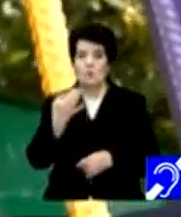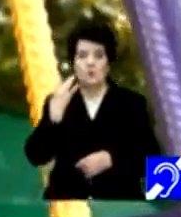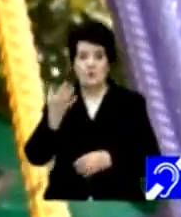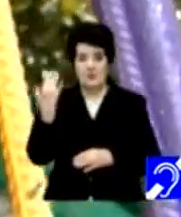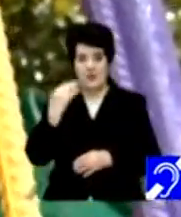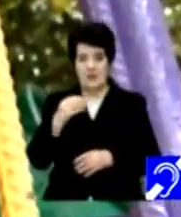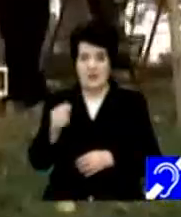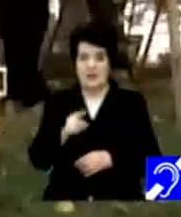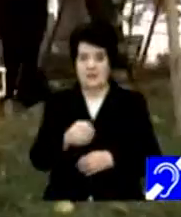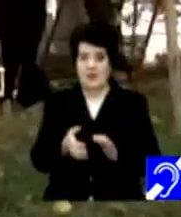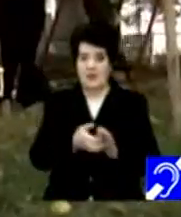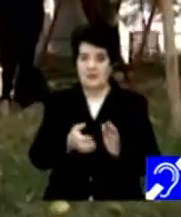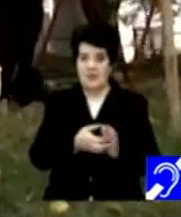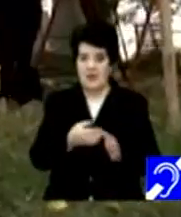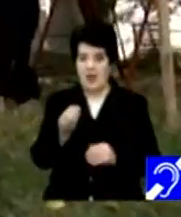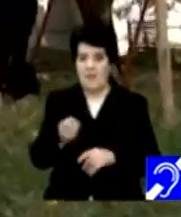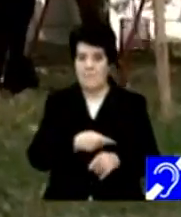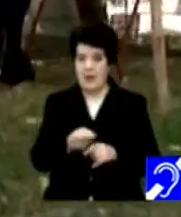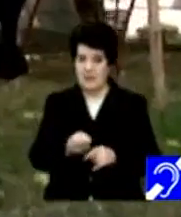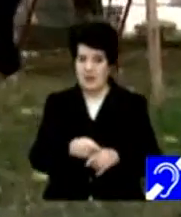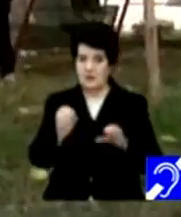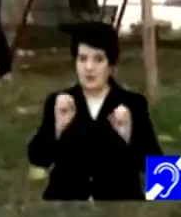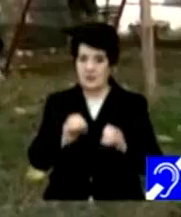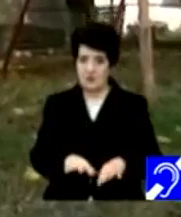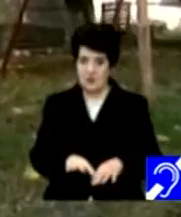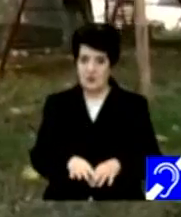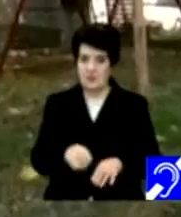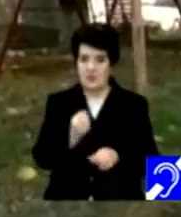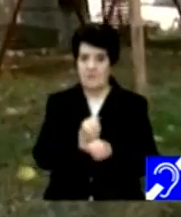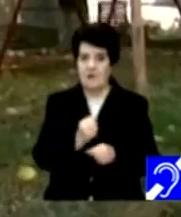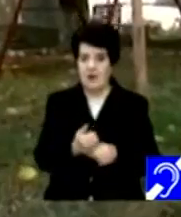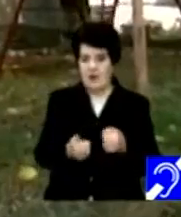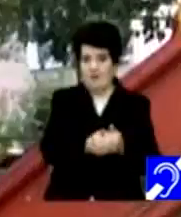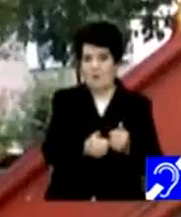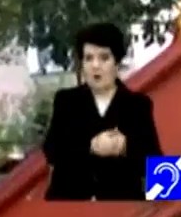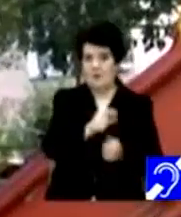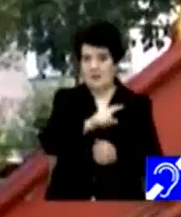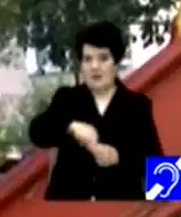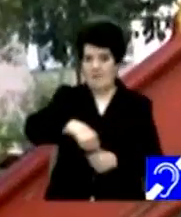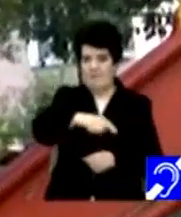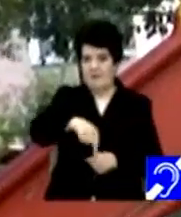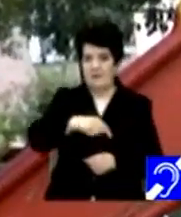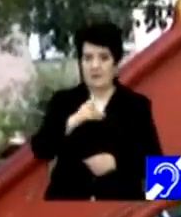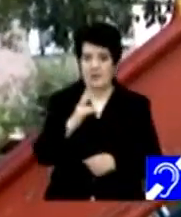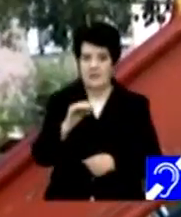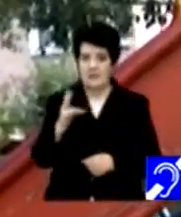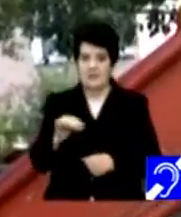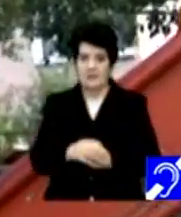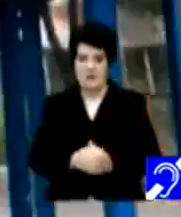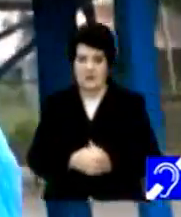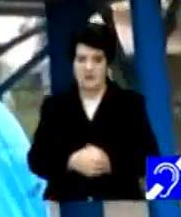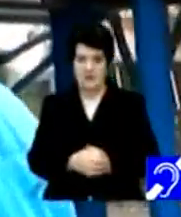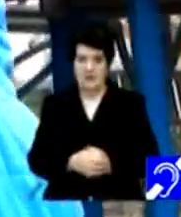s-a zgârcit la materiale de construcție și a decis să-l suspende de marginea fântânii. Fântâna este închisă și noi ferim de